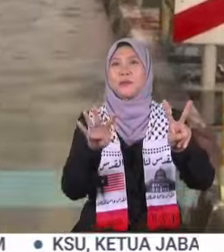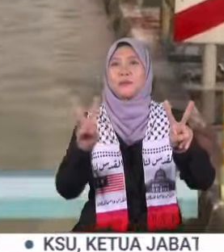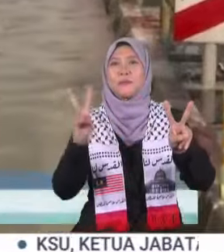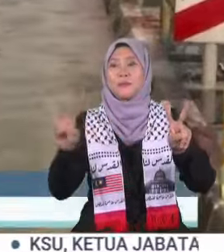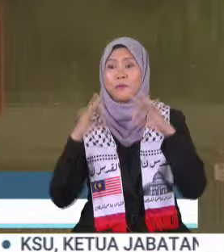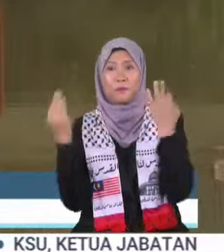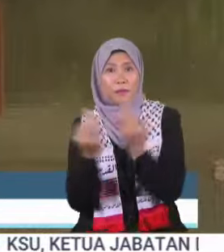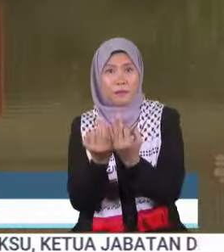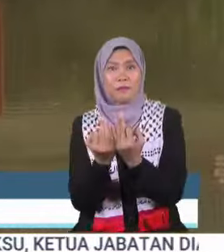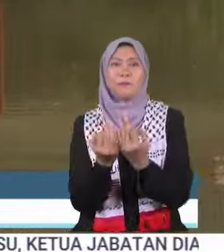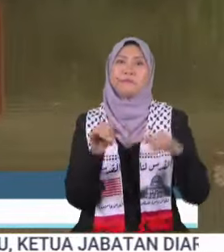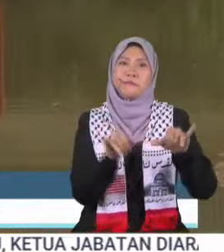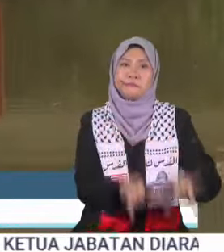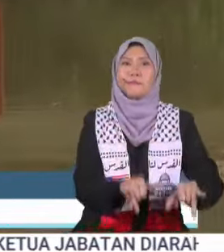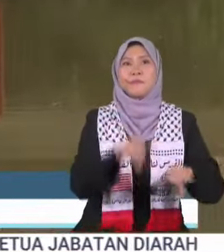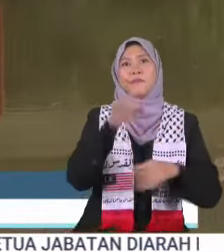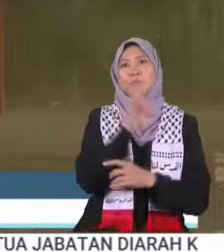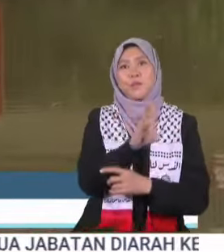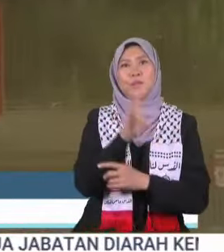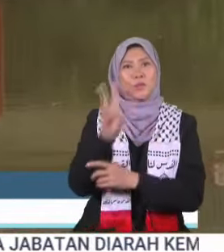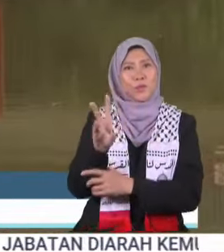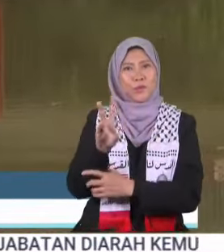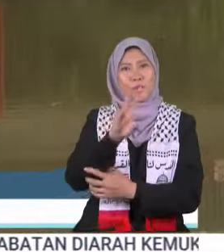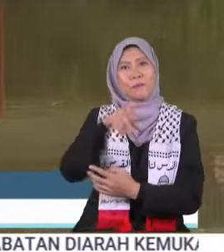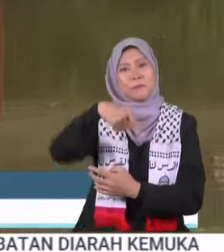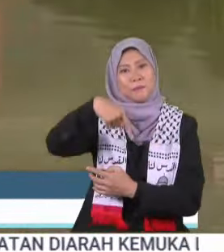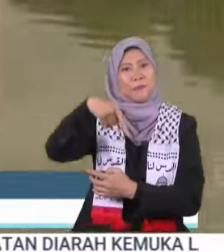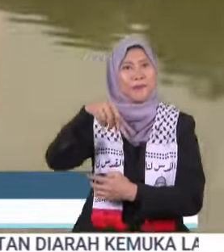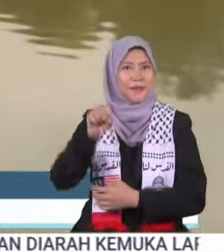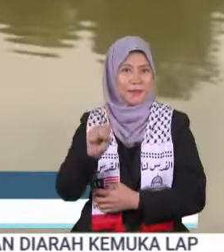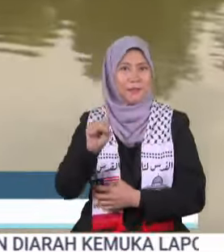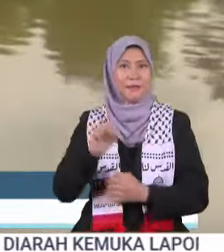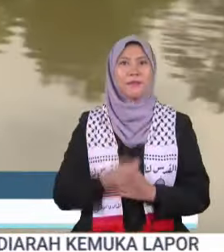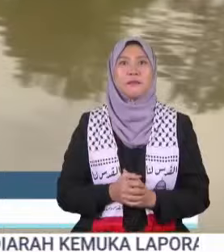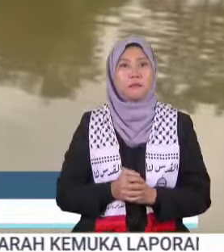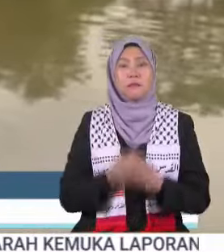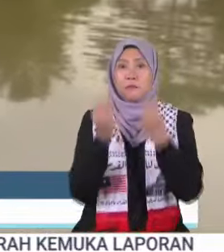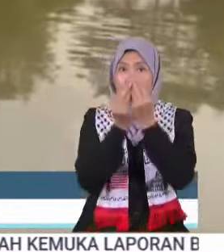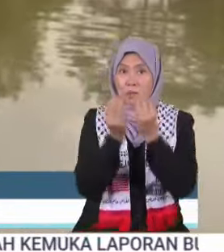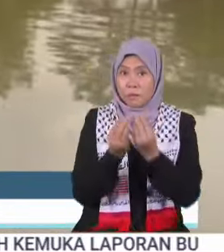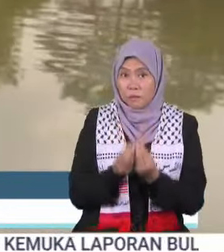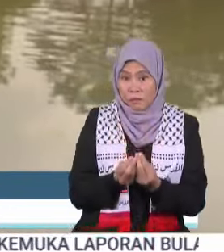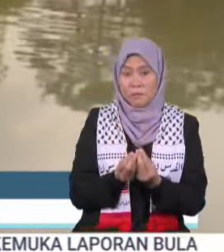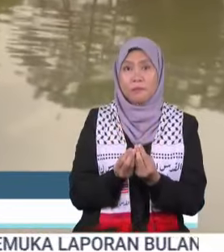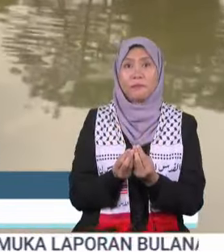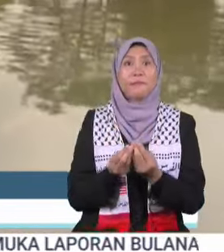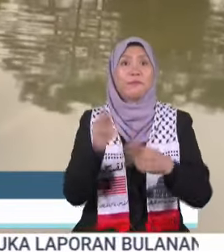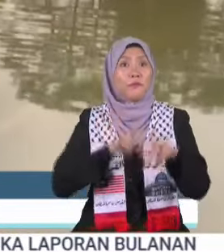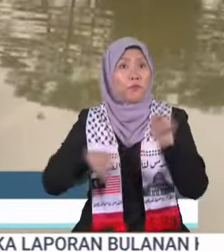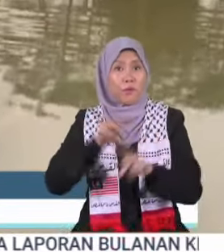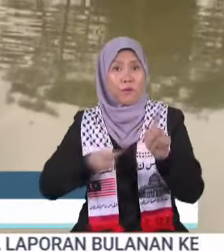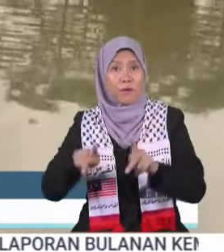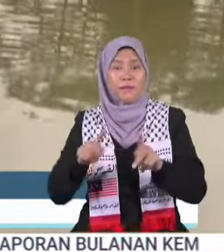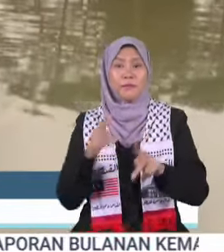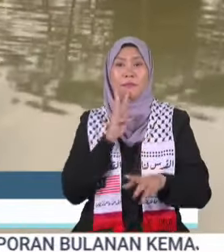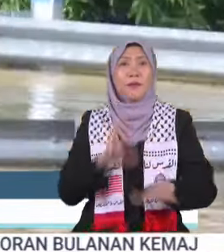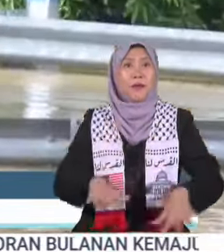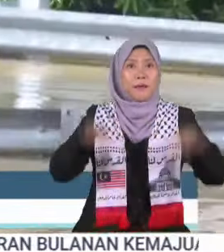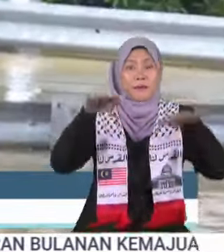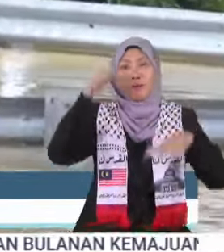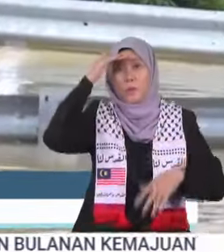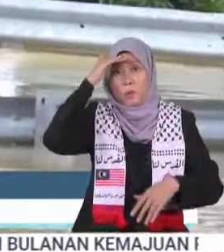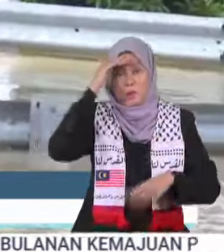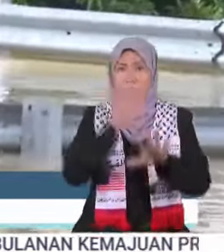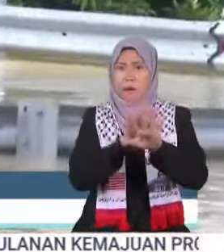keluarga kini berlindung di 77 pusat pemindahan sementara PPS daripada angka itu jumlah penduduk terjejas paling ramai di